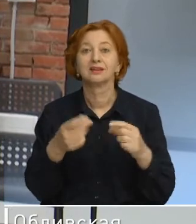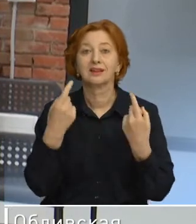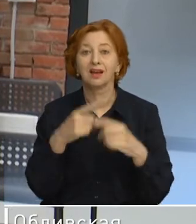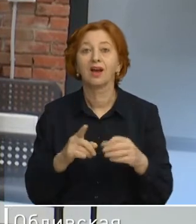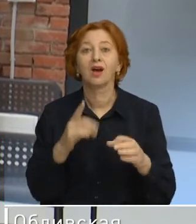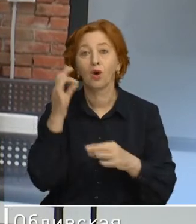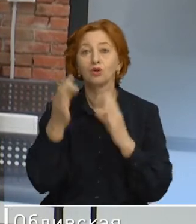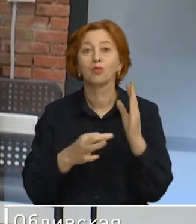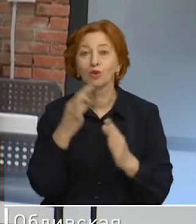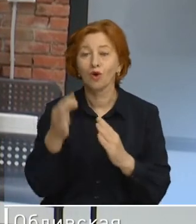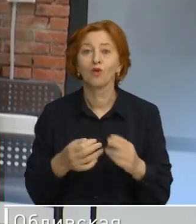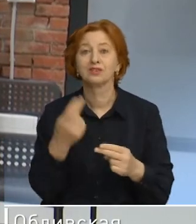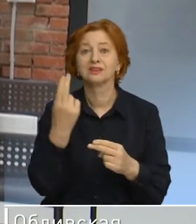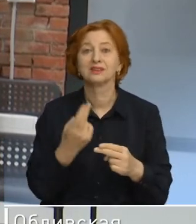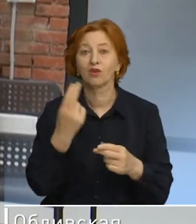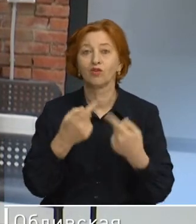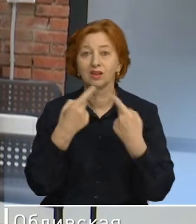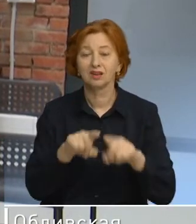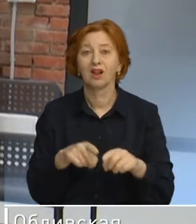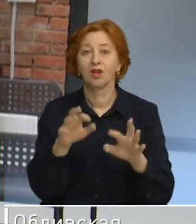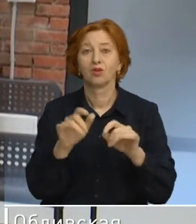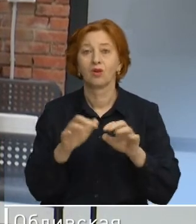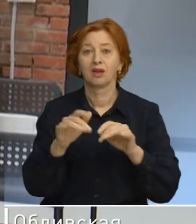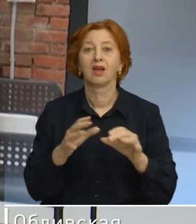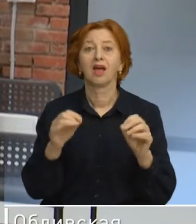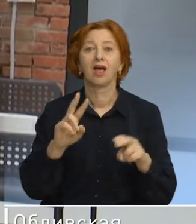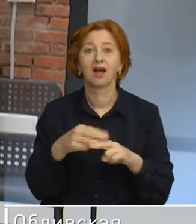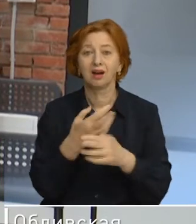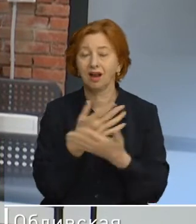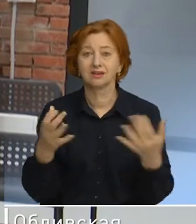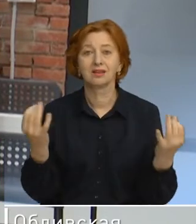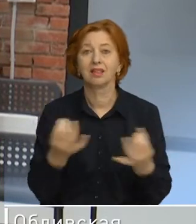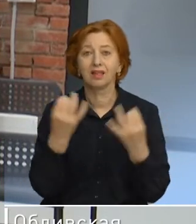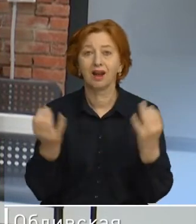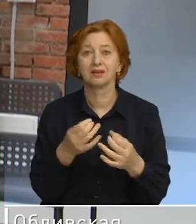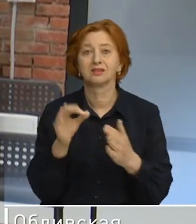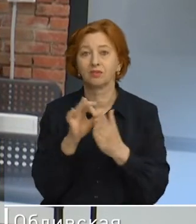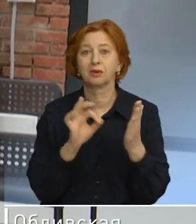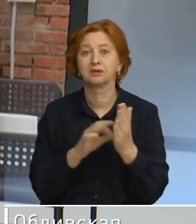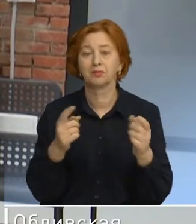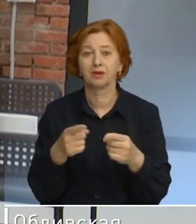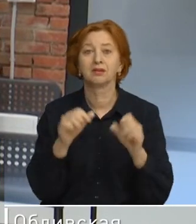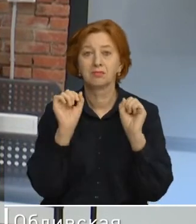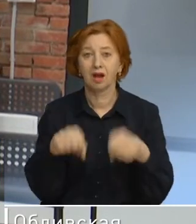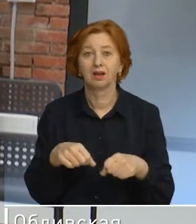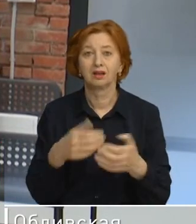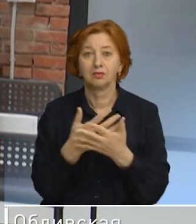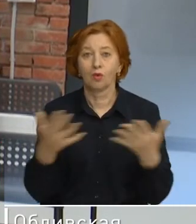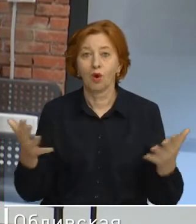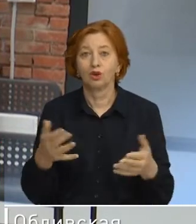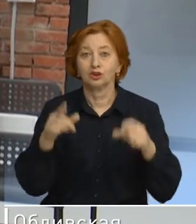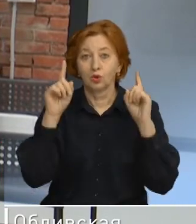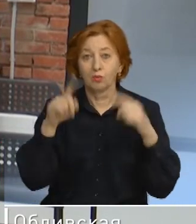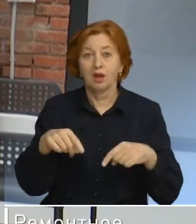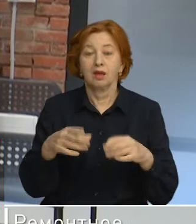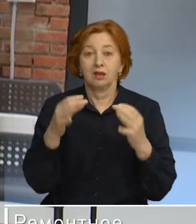космонавтики, цифровых технологий, Python, искусственного интеллекта и, в принципе, смогли окунуться